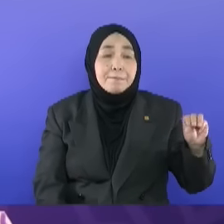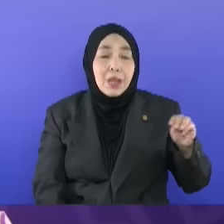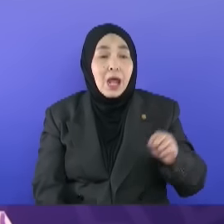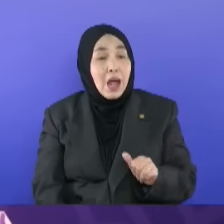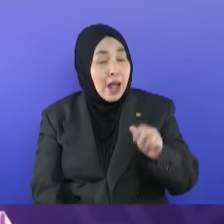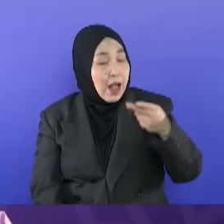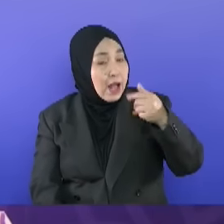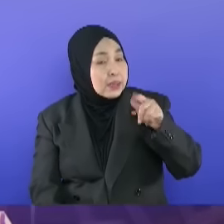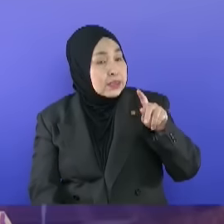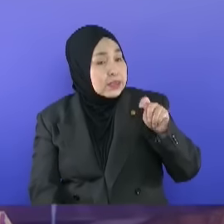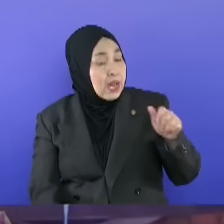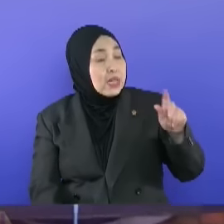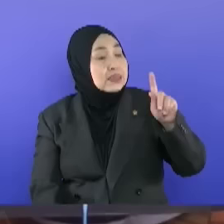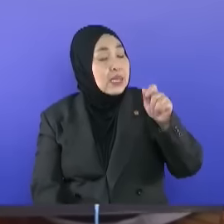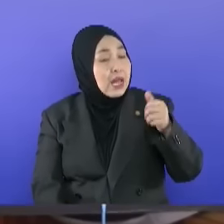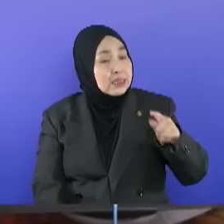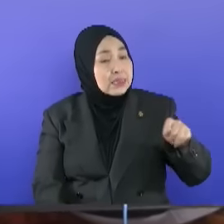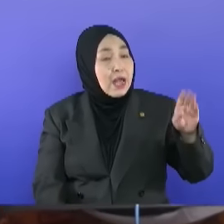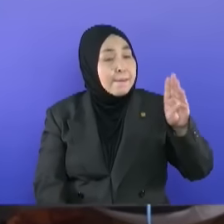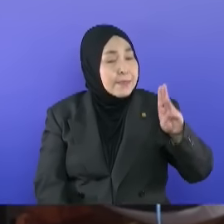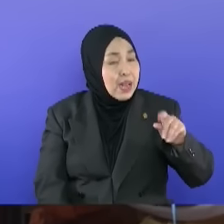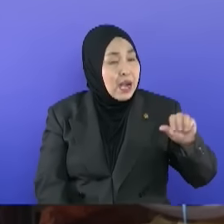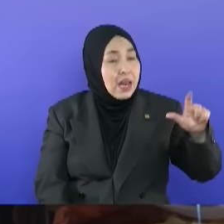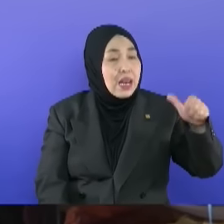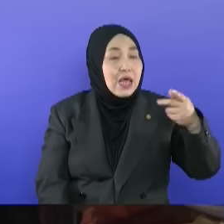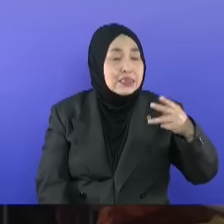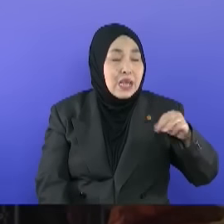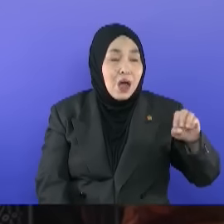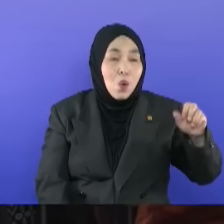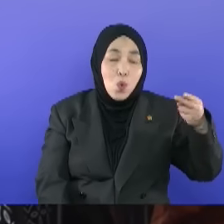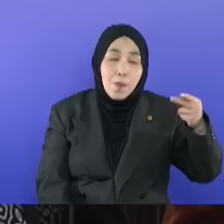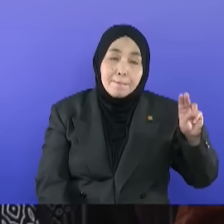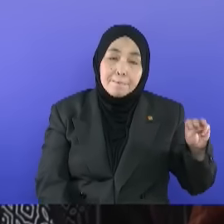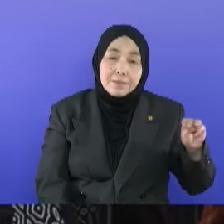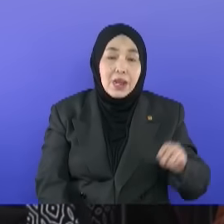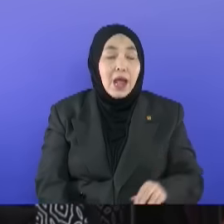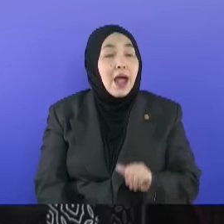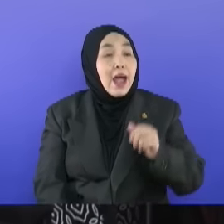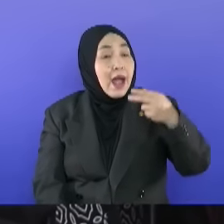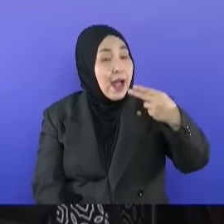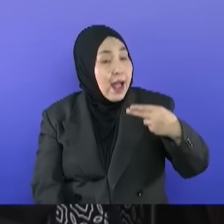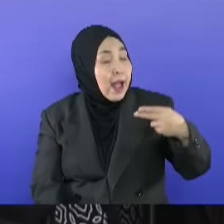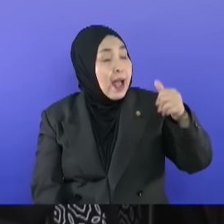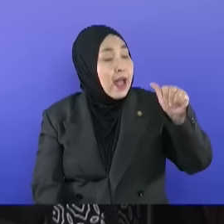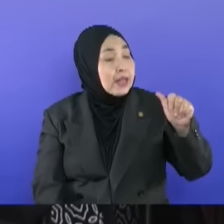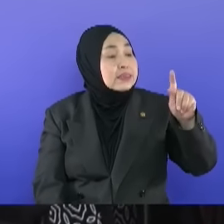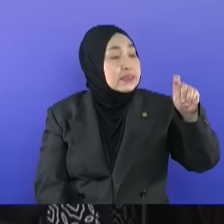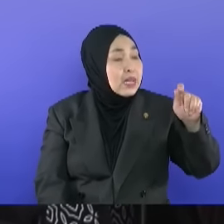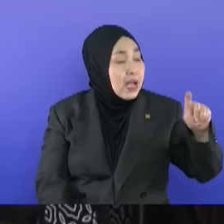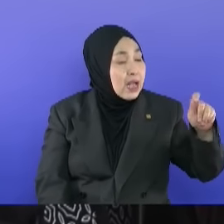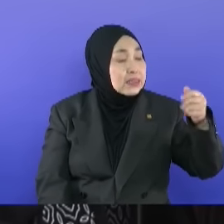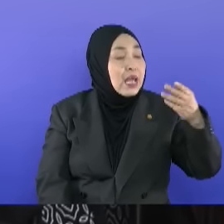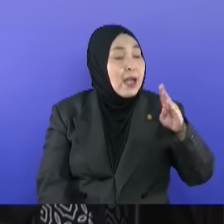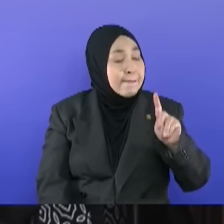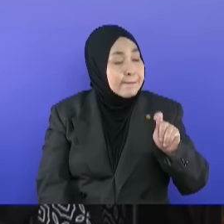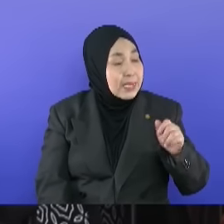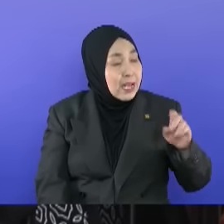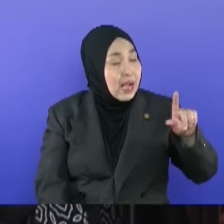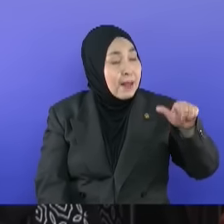hatta tattia millatahu hatta tattabi'a